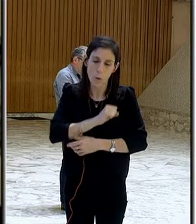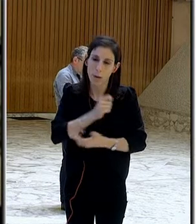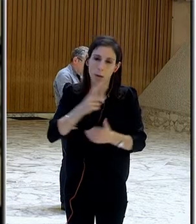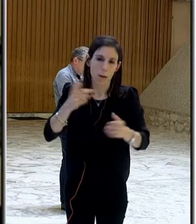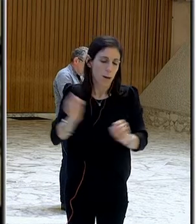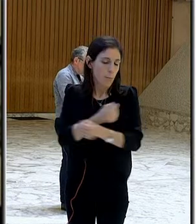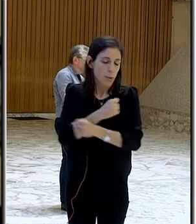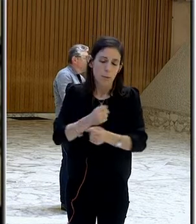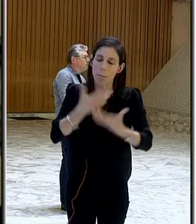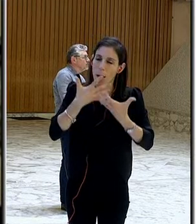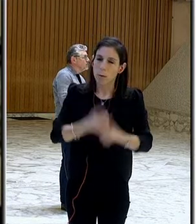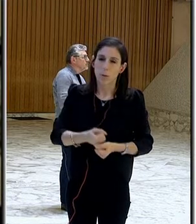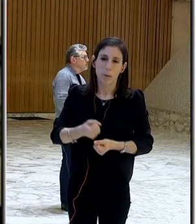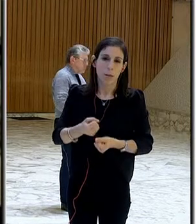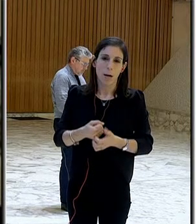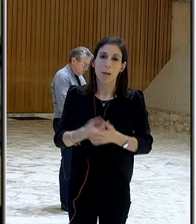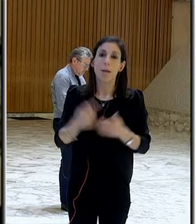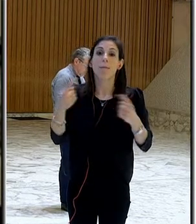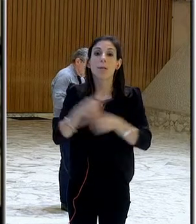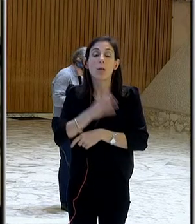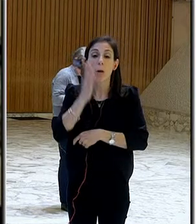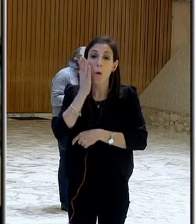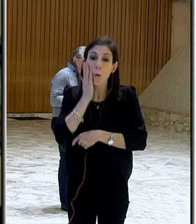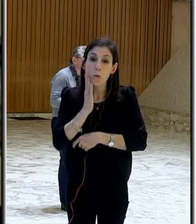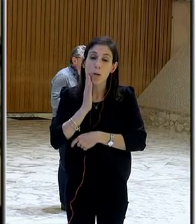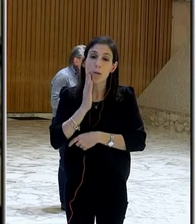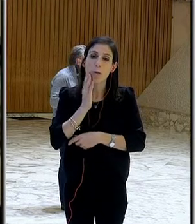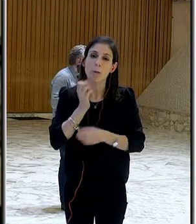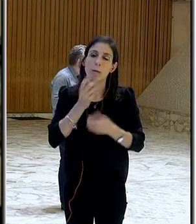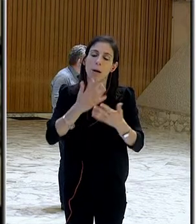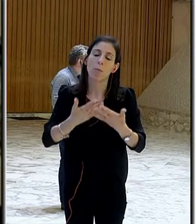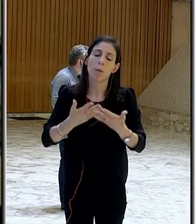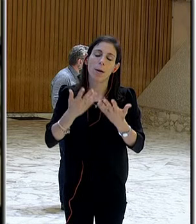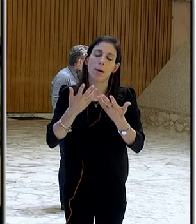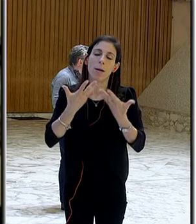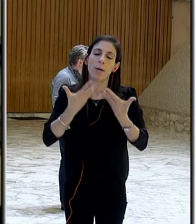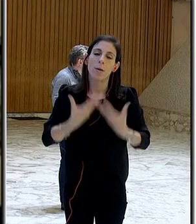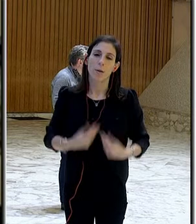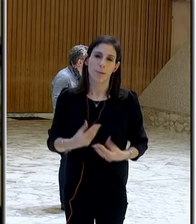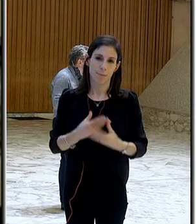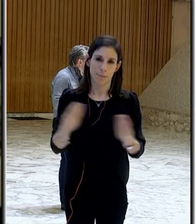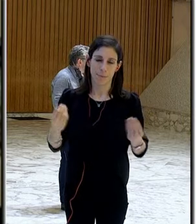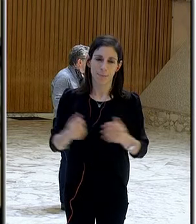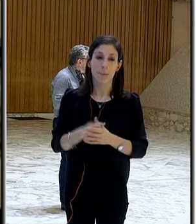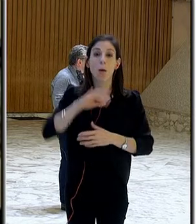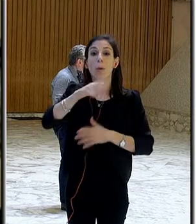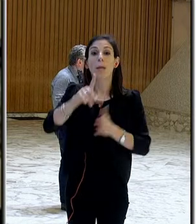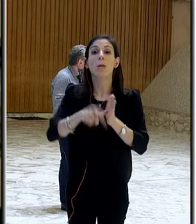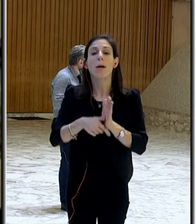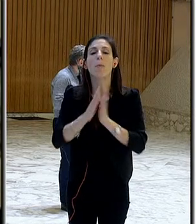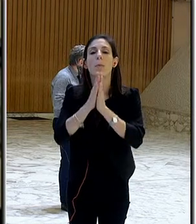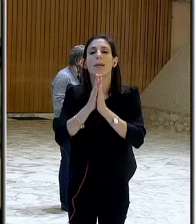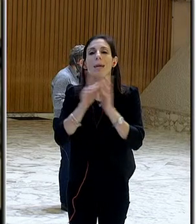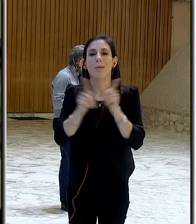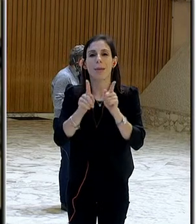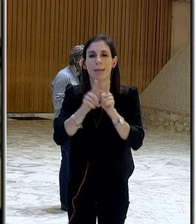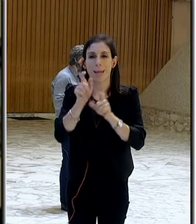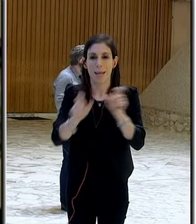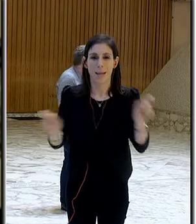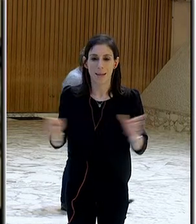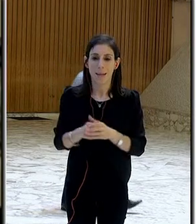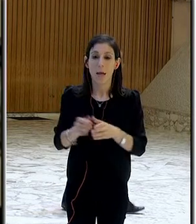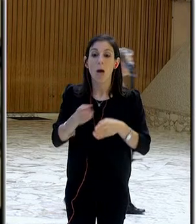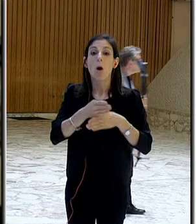consolation la soulage. Le cinquième temps, c'est la prière des frères. Après le partage,